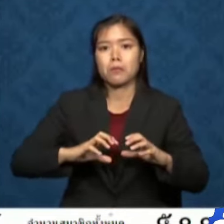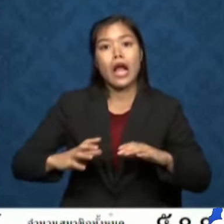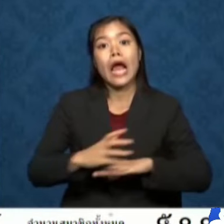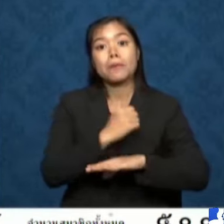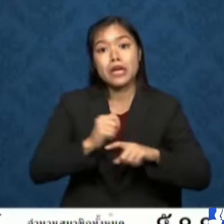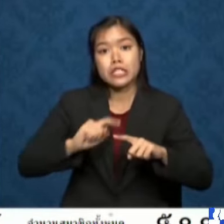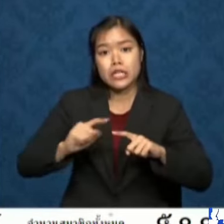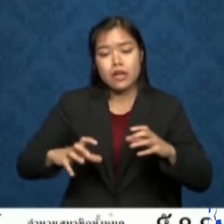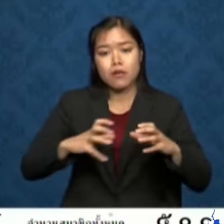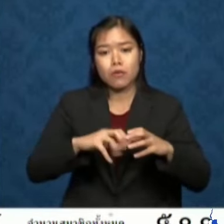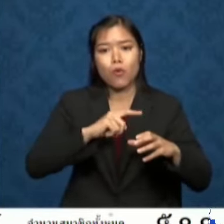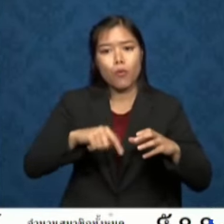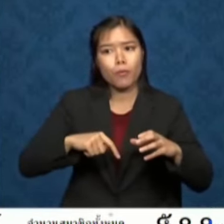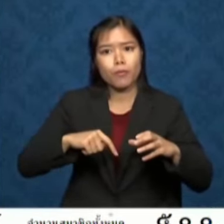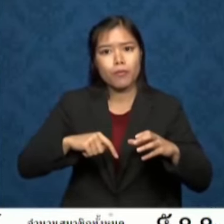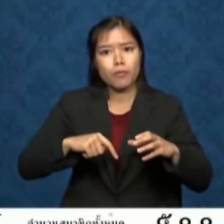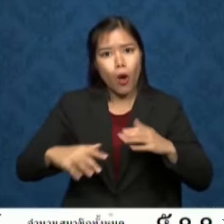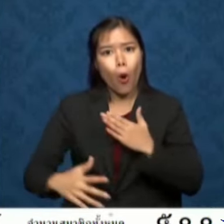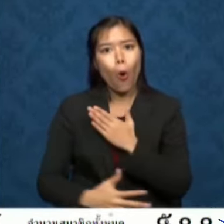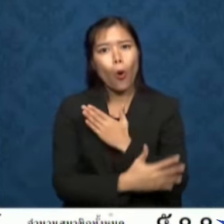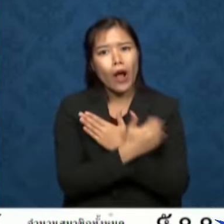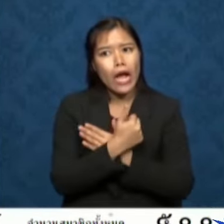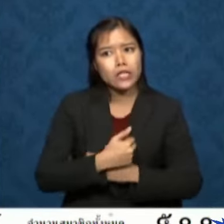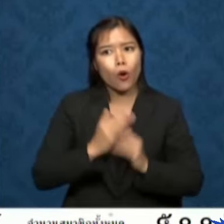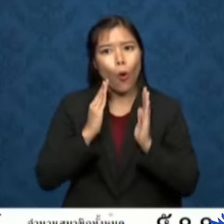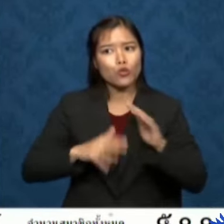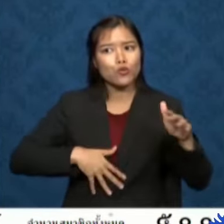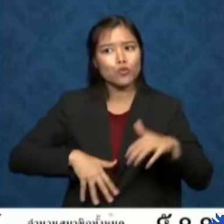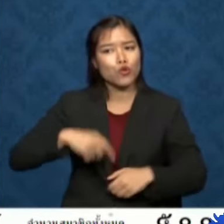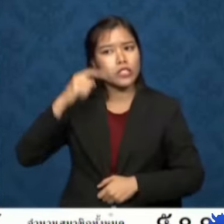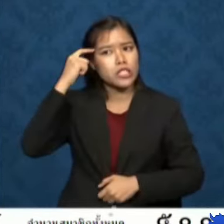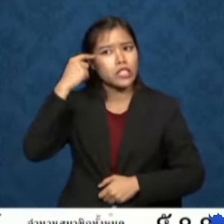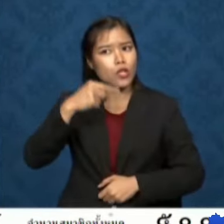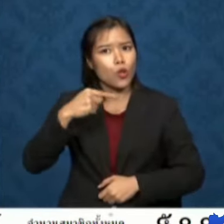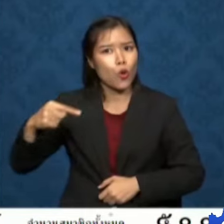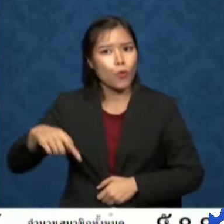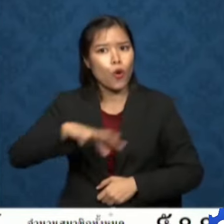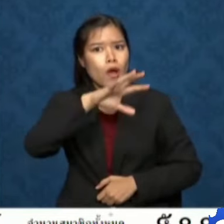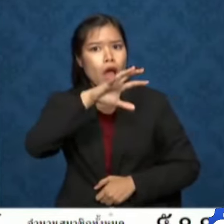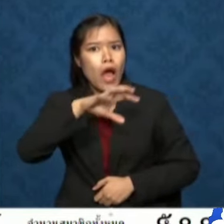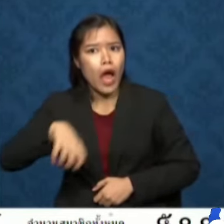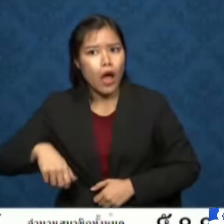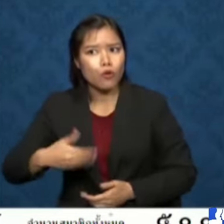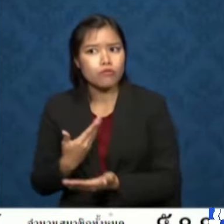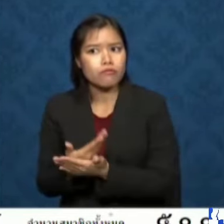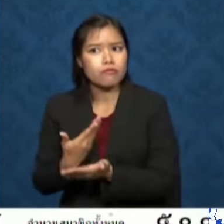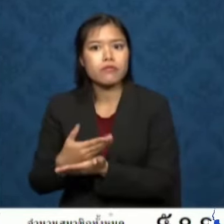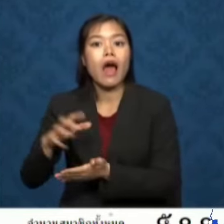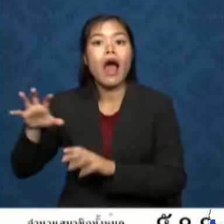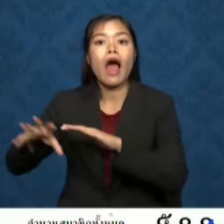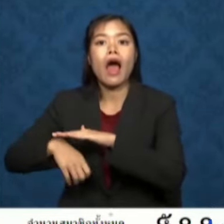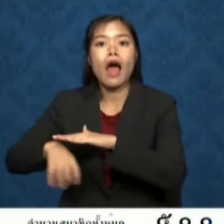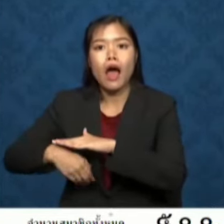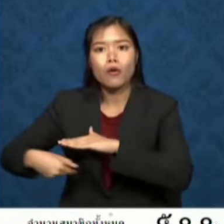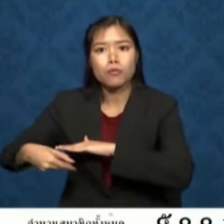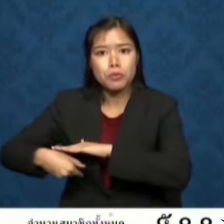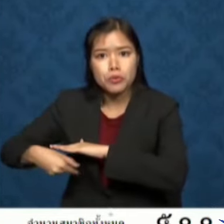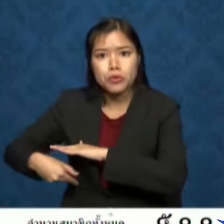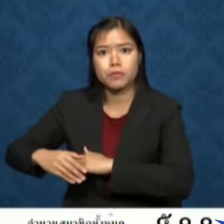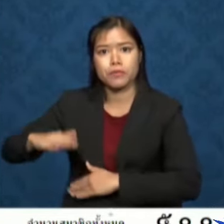นึงที่ฉวยโอกาสจากอคติของประชาชนไปตบทรัพย์ต่อรองเอาผลประโยชน์จากงบประมาณกอง